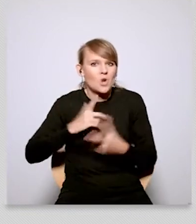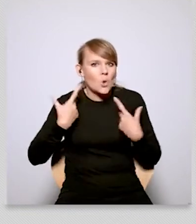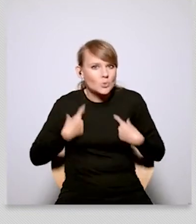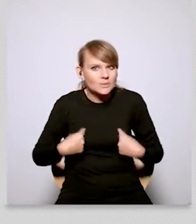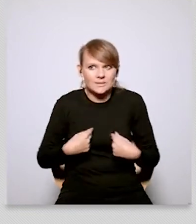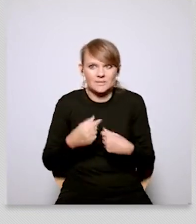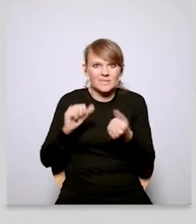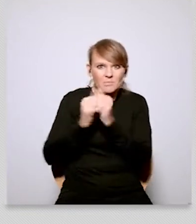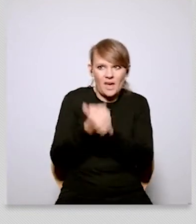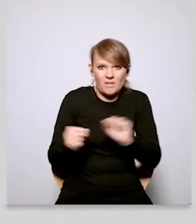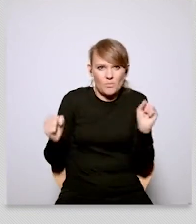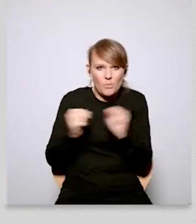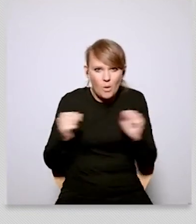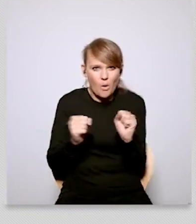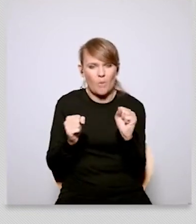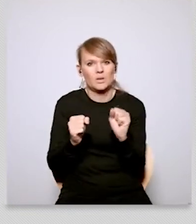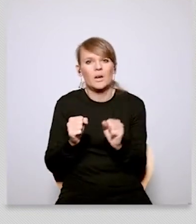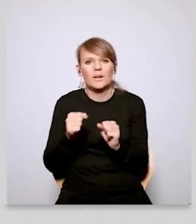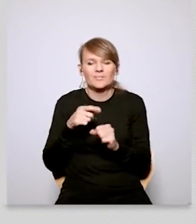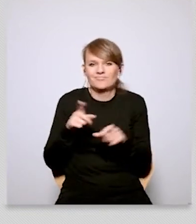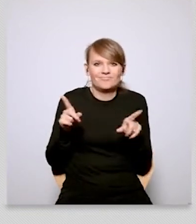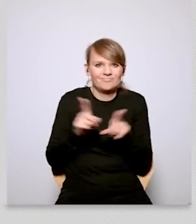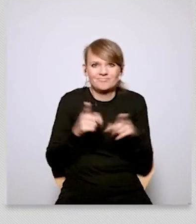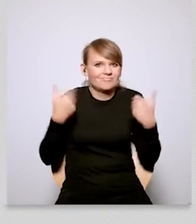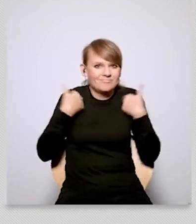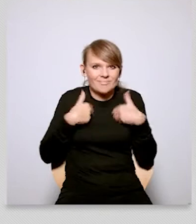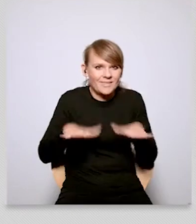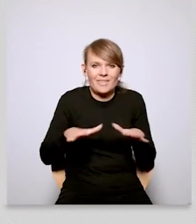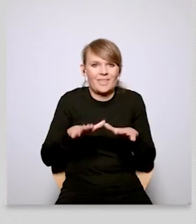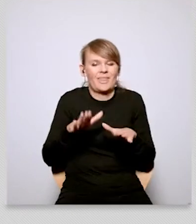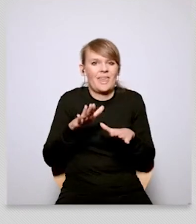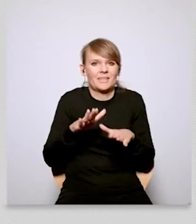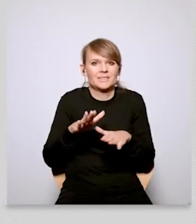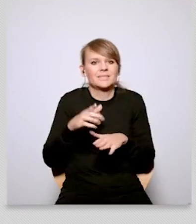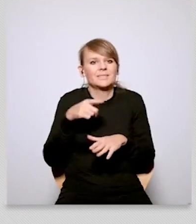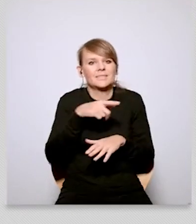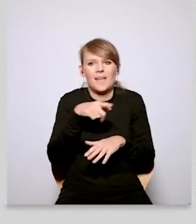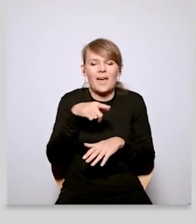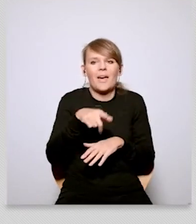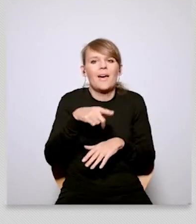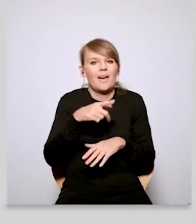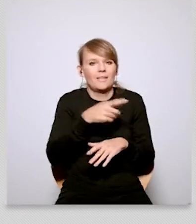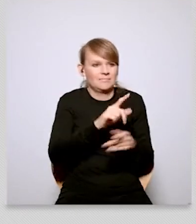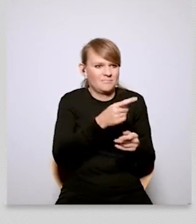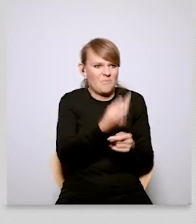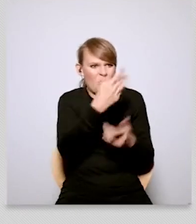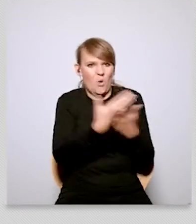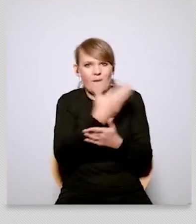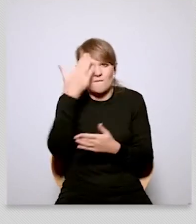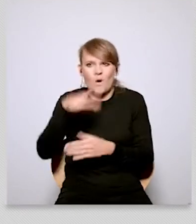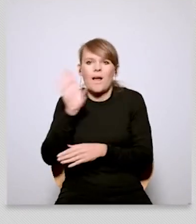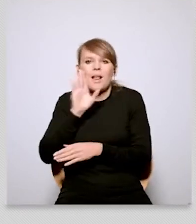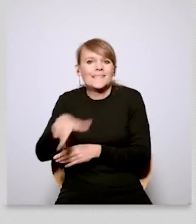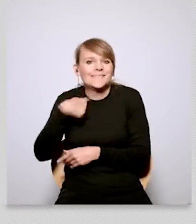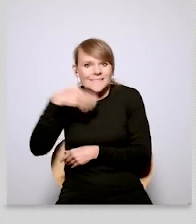zmianą, z potrzebą, właśnie z niechęcią do odchodzenia od tego, co znamy, co jest jakby też elementem